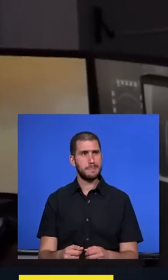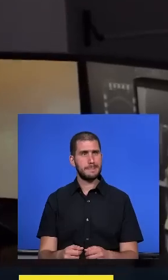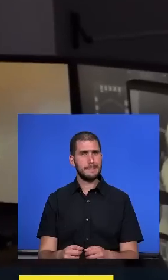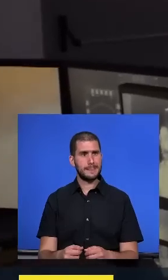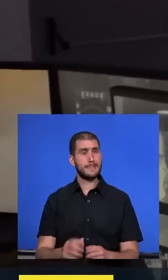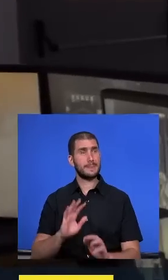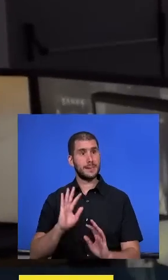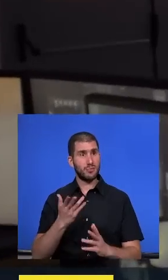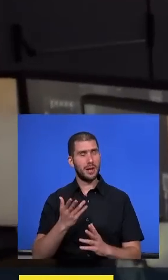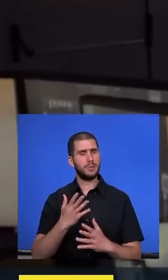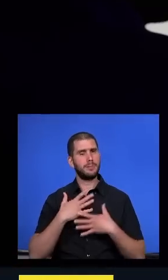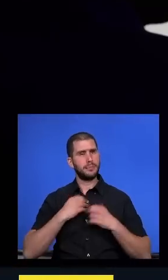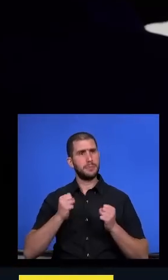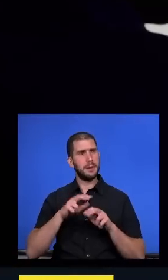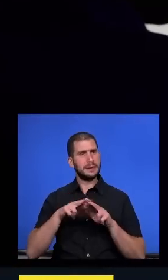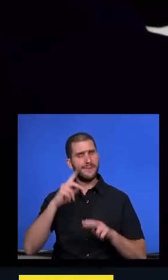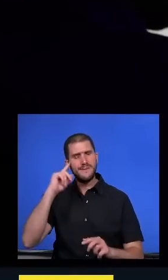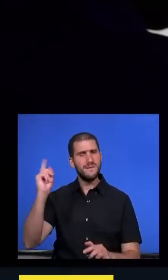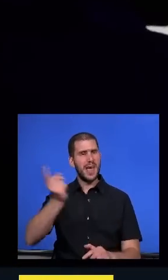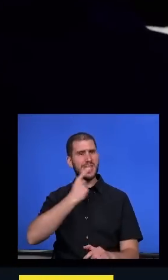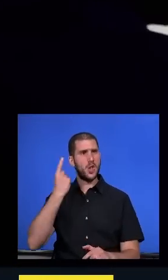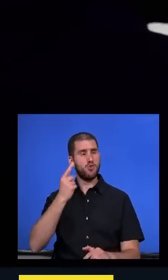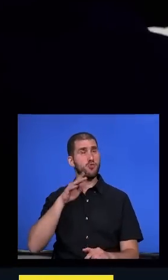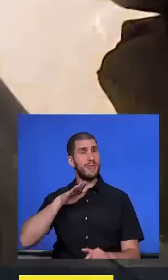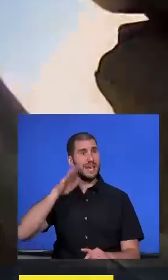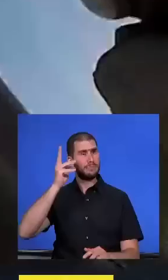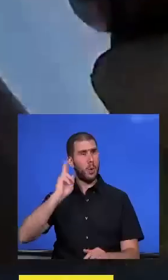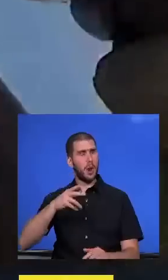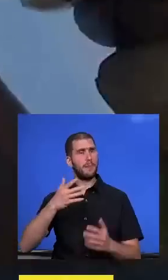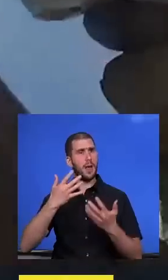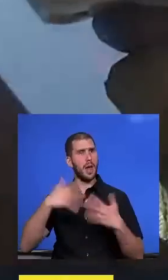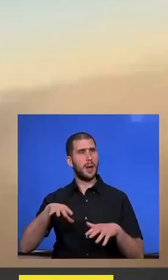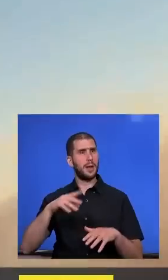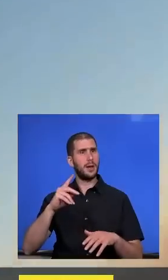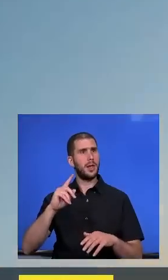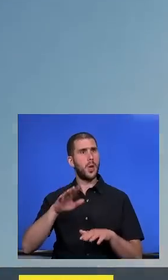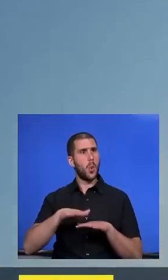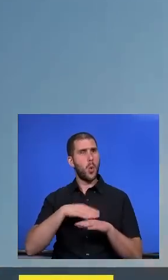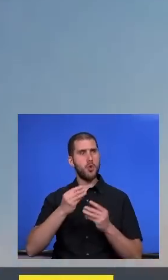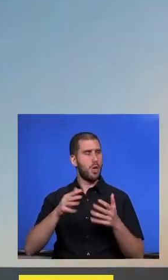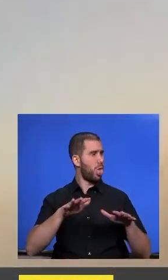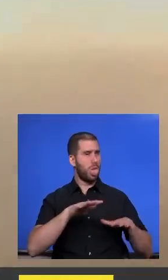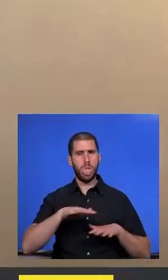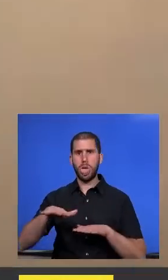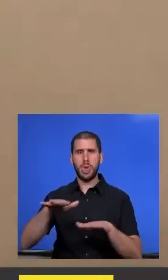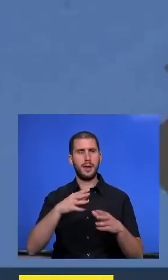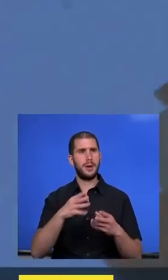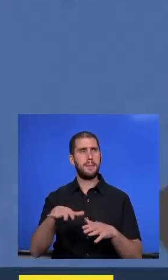ואיך יוצאים ממצב של ורטיגו, שבו טייסים עלולים לאבד באוויר את חוש ההתמצאות במרחב.